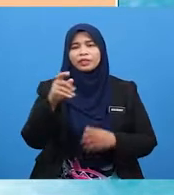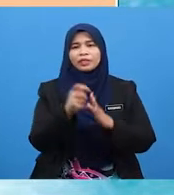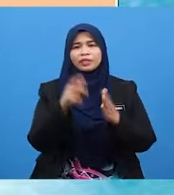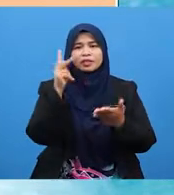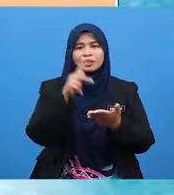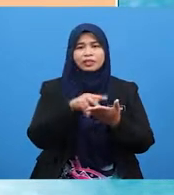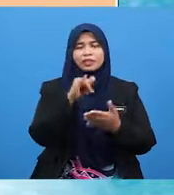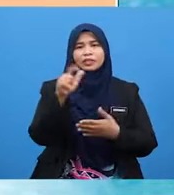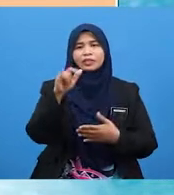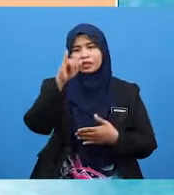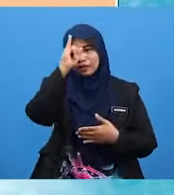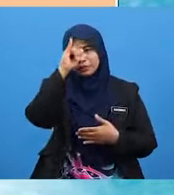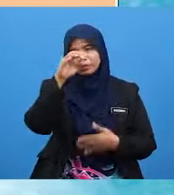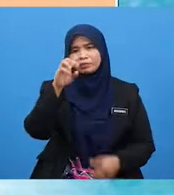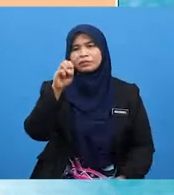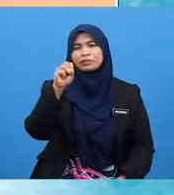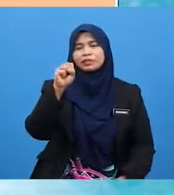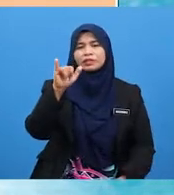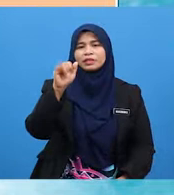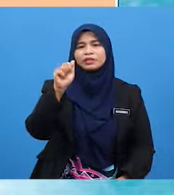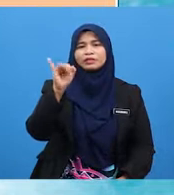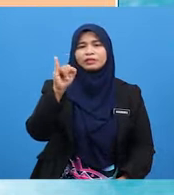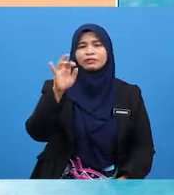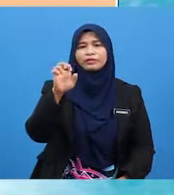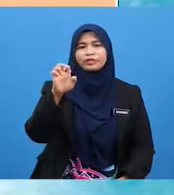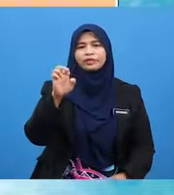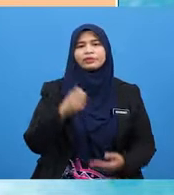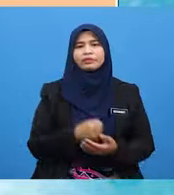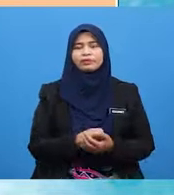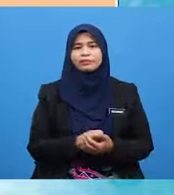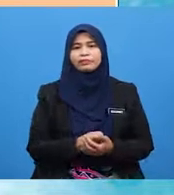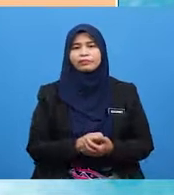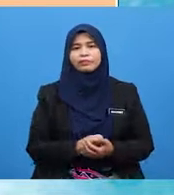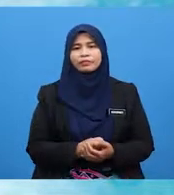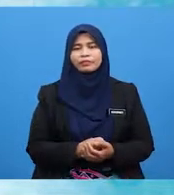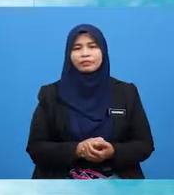Abdullah bin Abdul Hakam, Abdul Rahman bin Qasim.